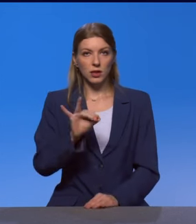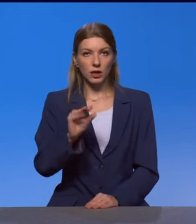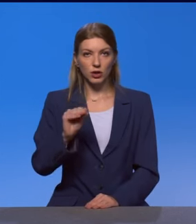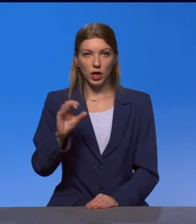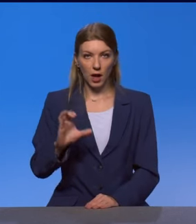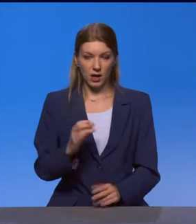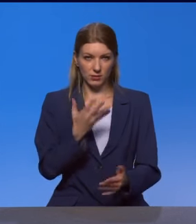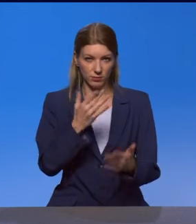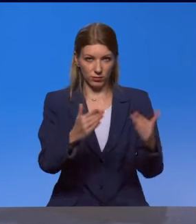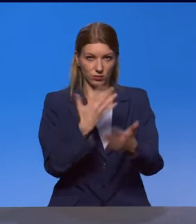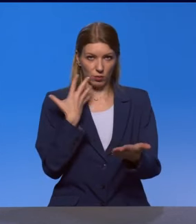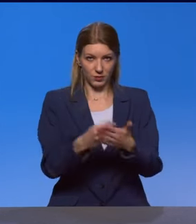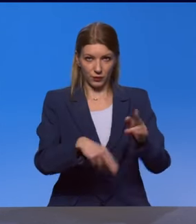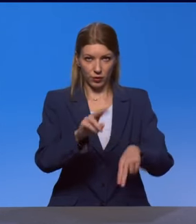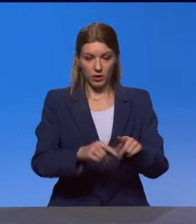ипотечного рынка.